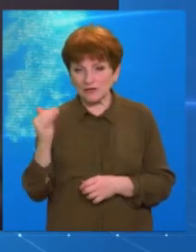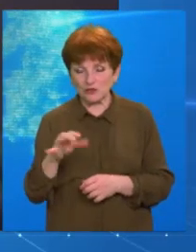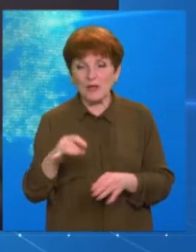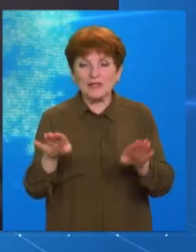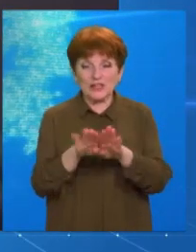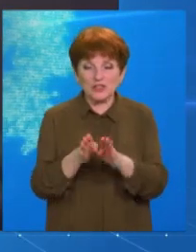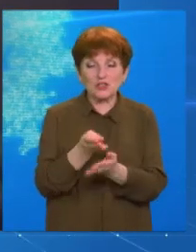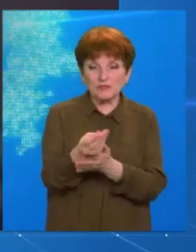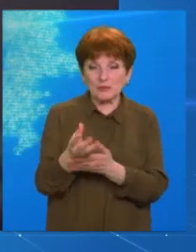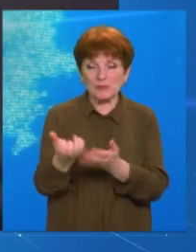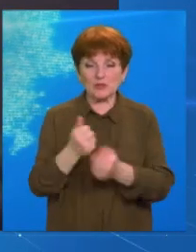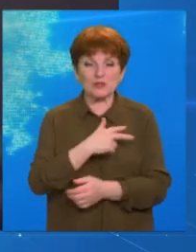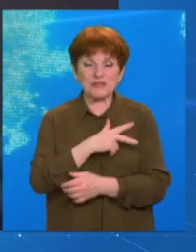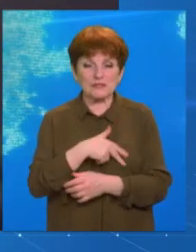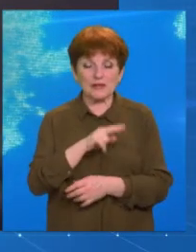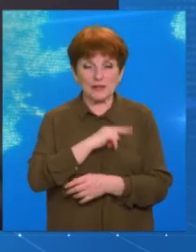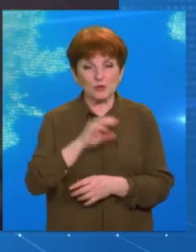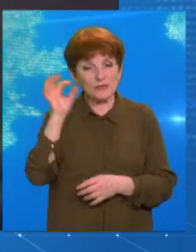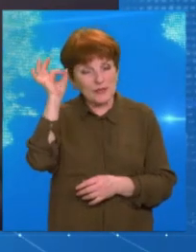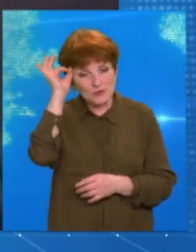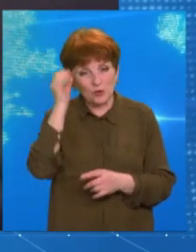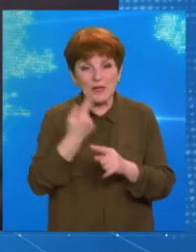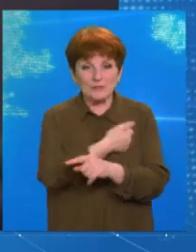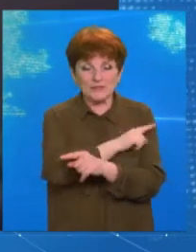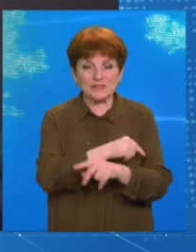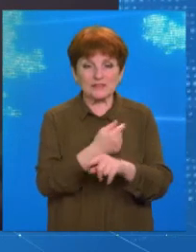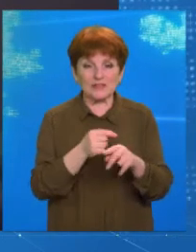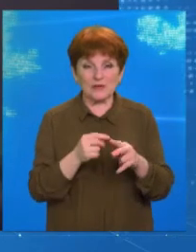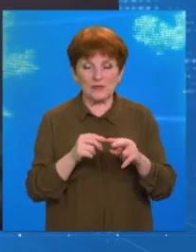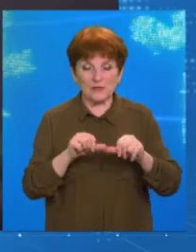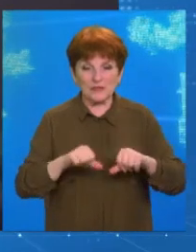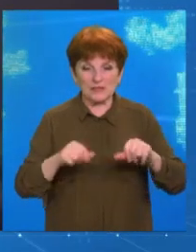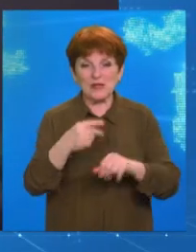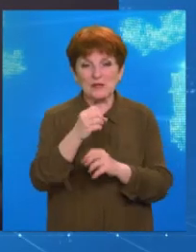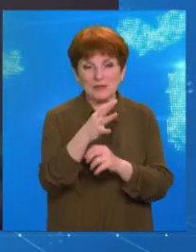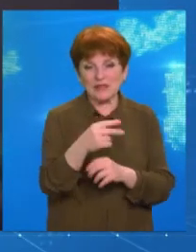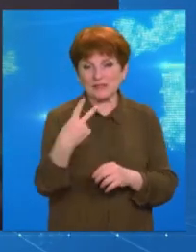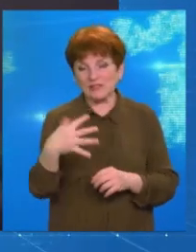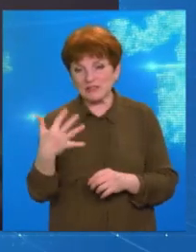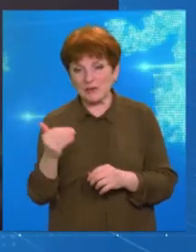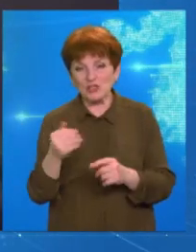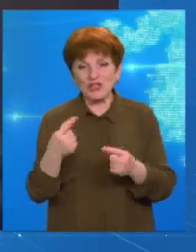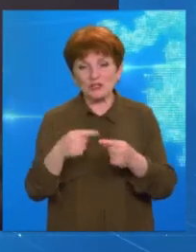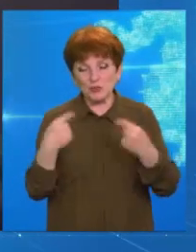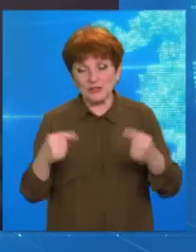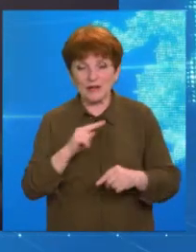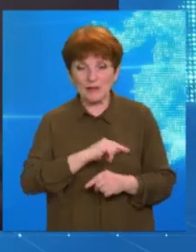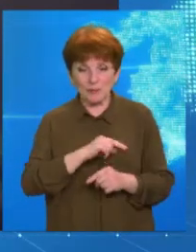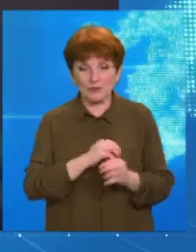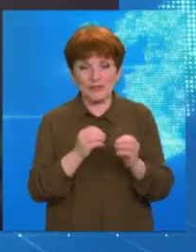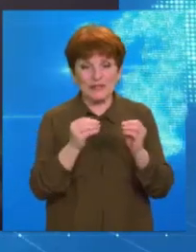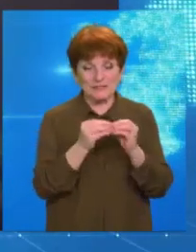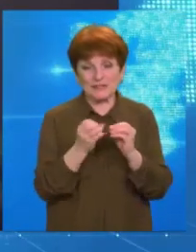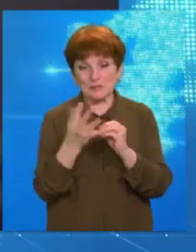же выплаты получат соцработники-психологи. Медицинский персонал – 15 и 20 тысяч рублей. Технические и другие 10 и 15 тысяч.